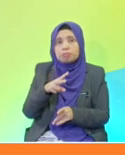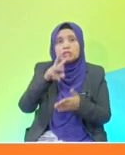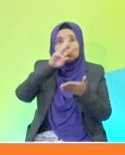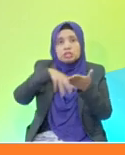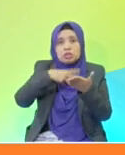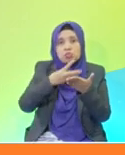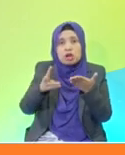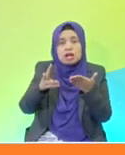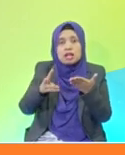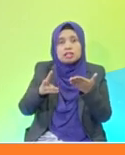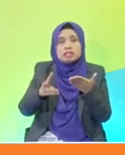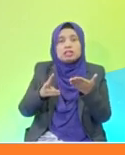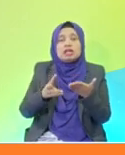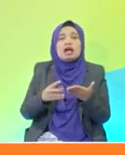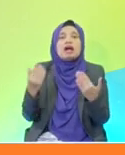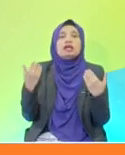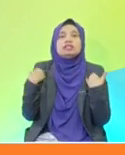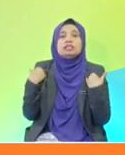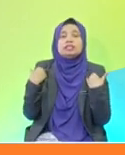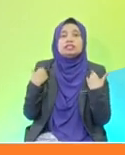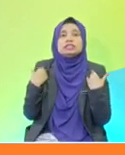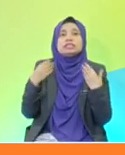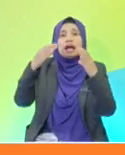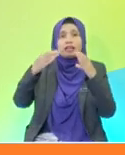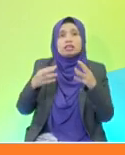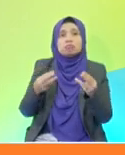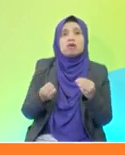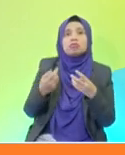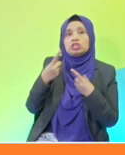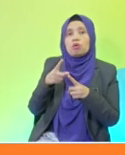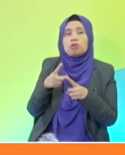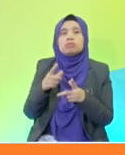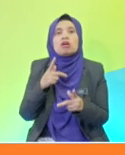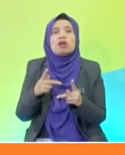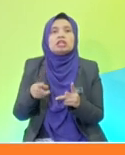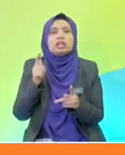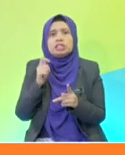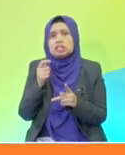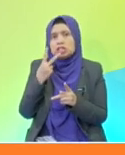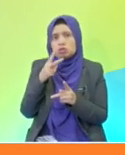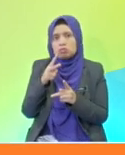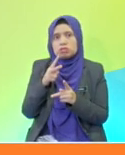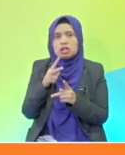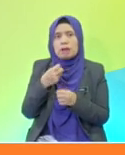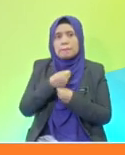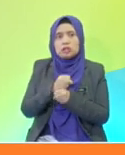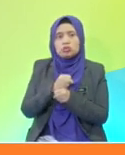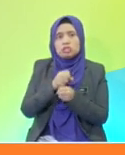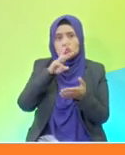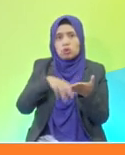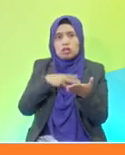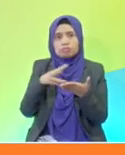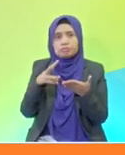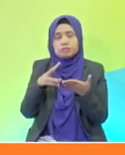dia ada ada teknik untuk menjawab soal yang jadwal kalau soal yang tadi diberi dalam bentuk jadwal